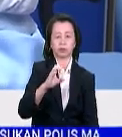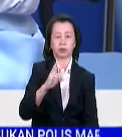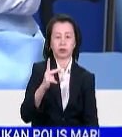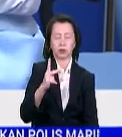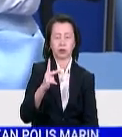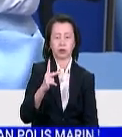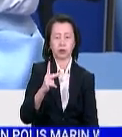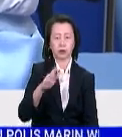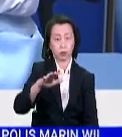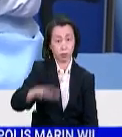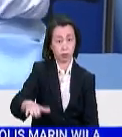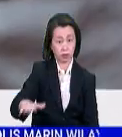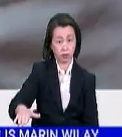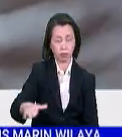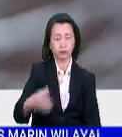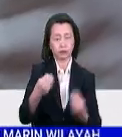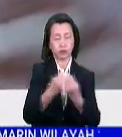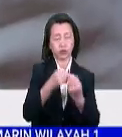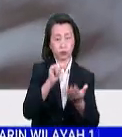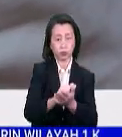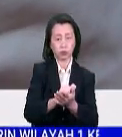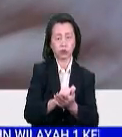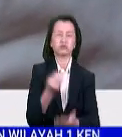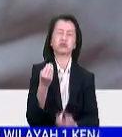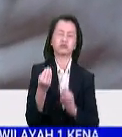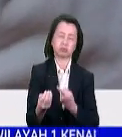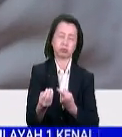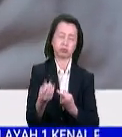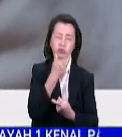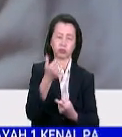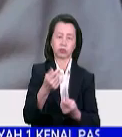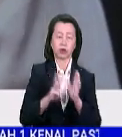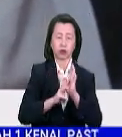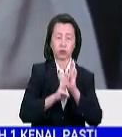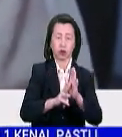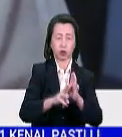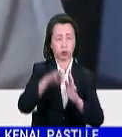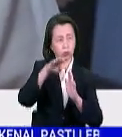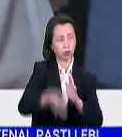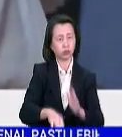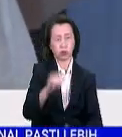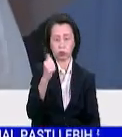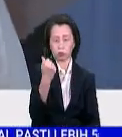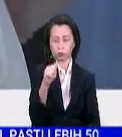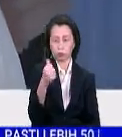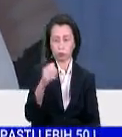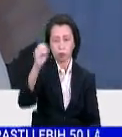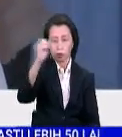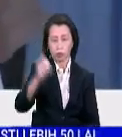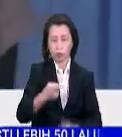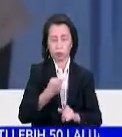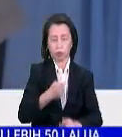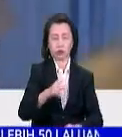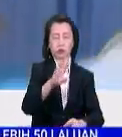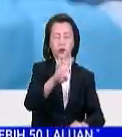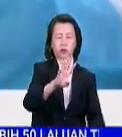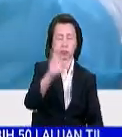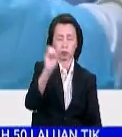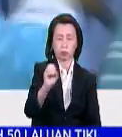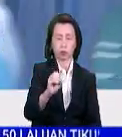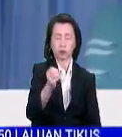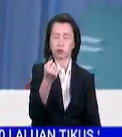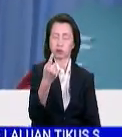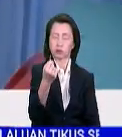YKS menurutnya jumlah itu masih rendah karena ia mewakili kurang 10 protes Hai daripada ungkap